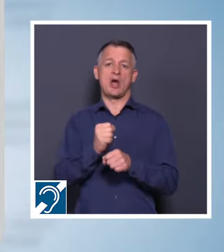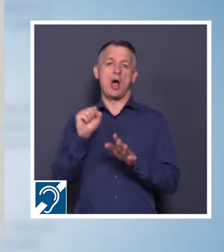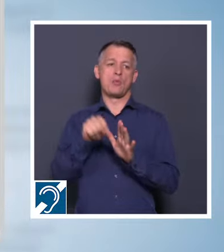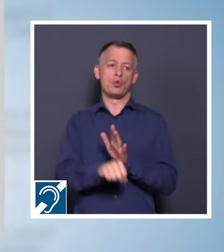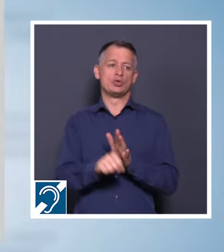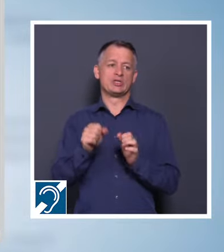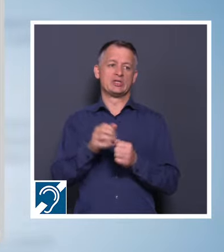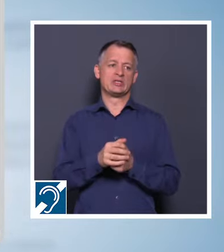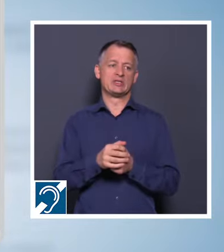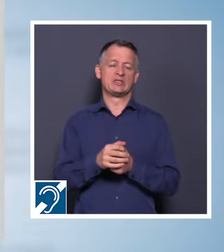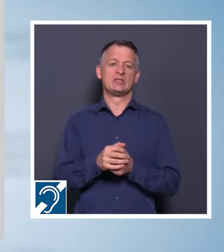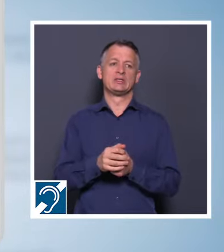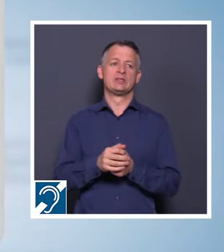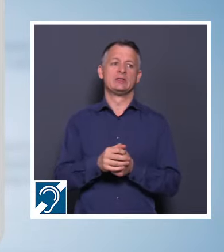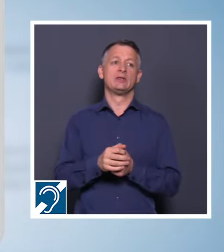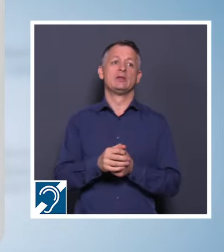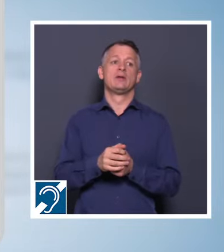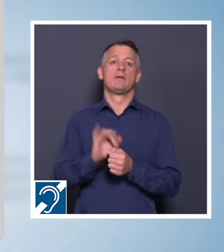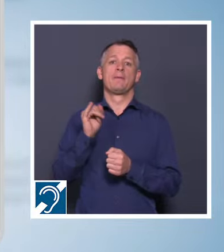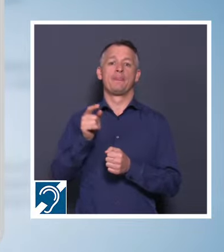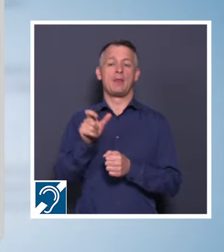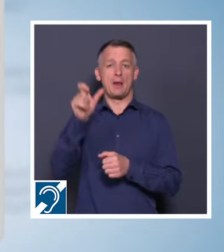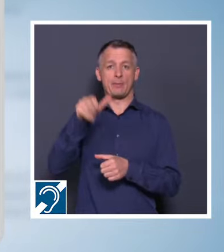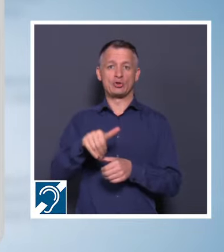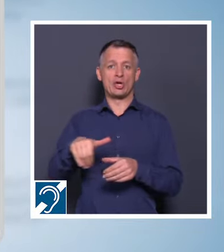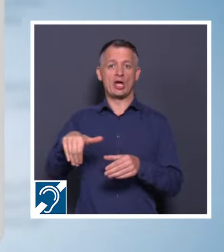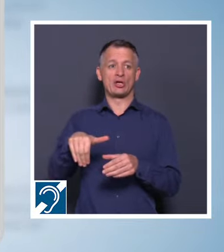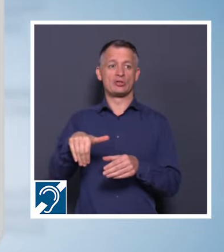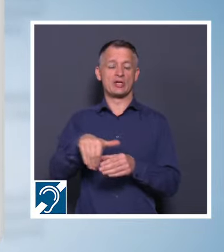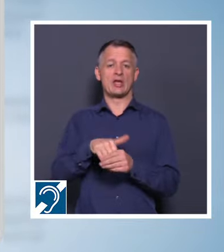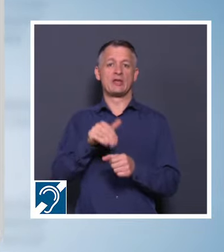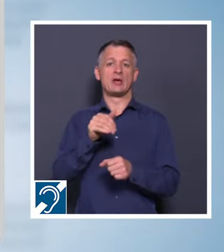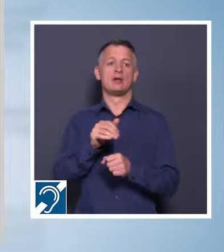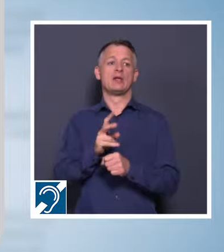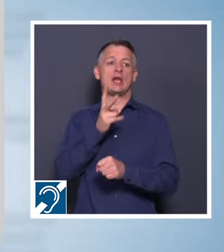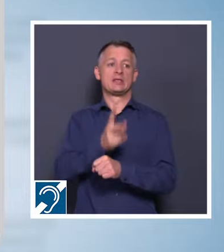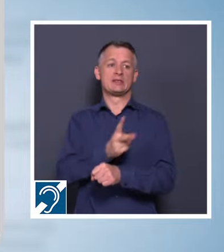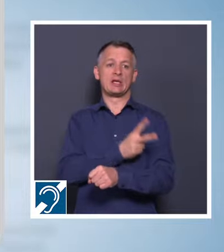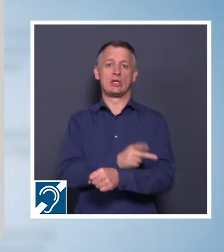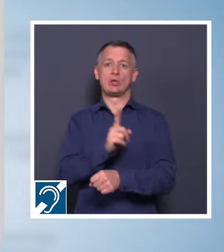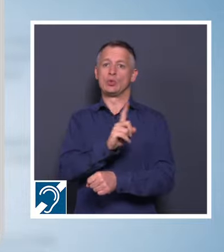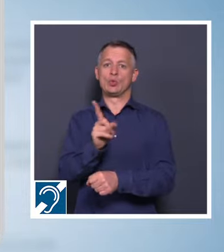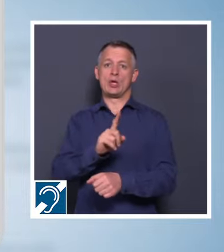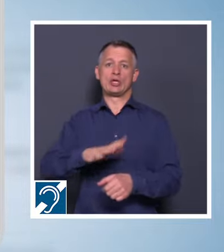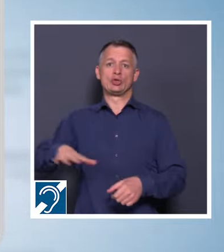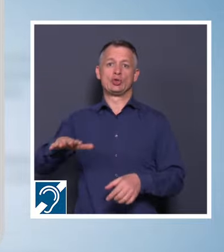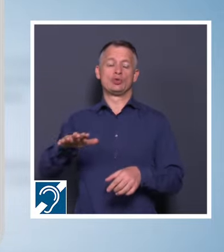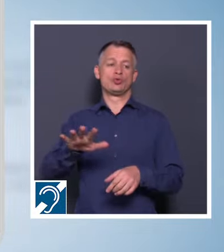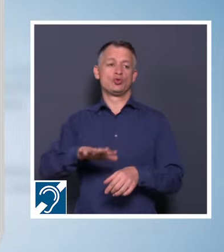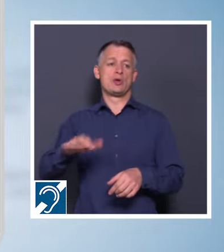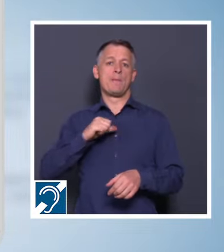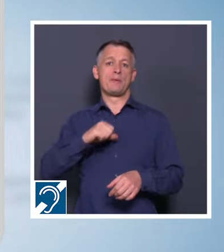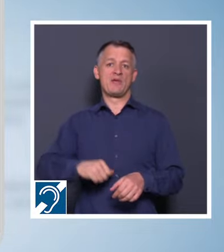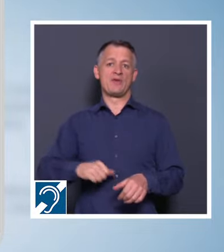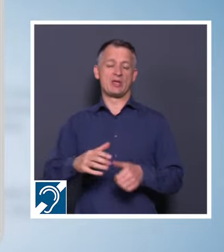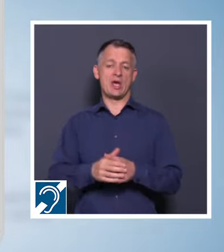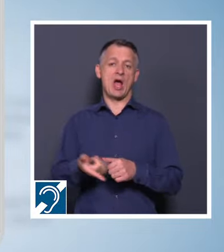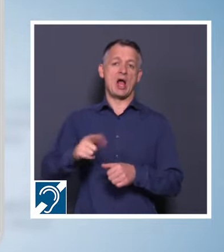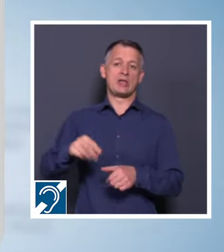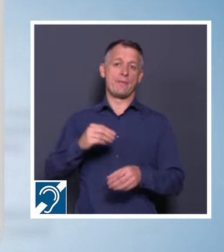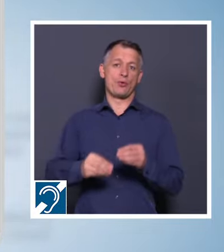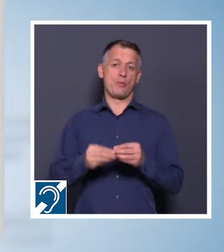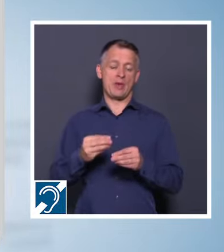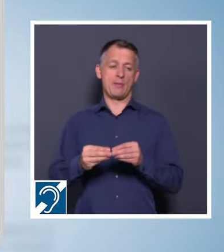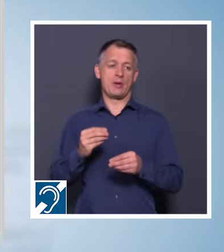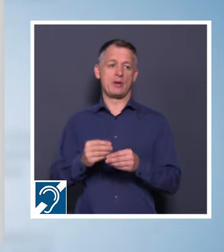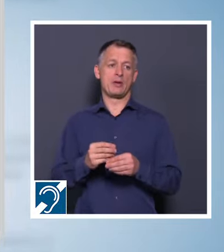la funcționarii publici, nu la mediul privat. Și o altă problemă pe care o mai avem în dezbatere